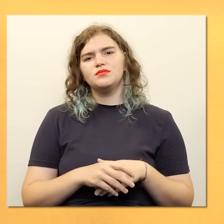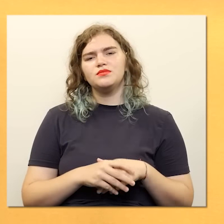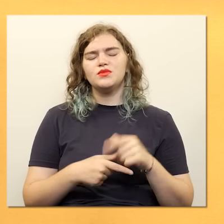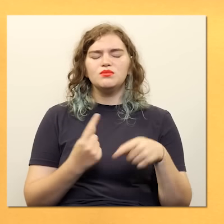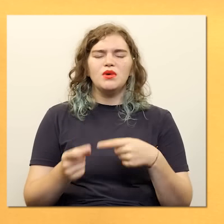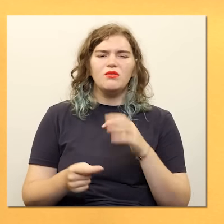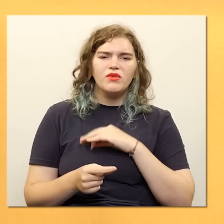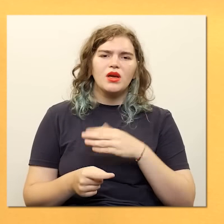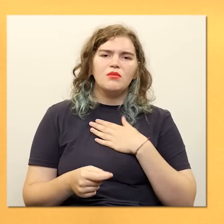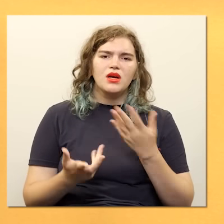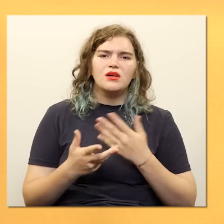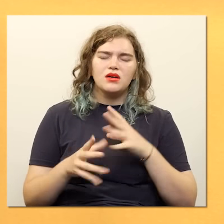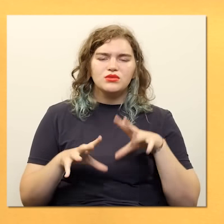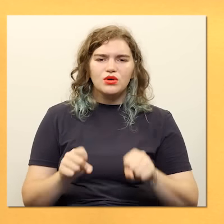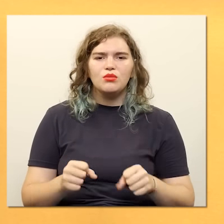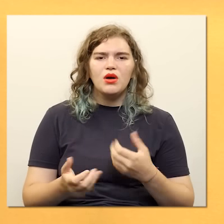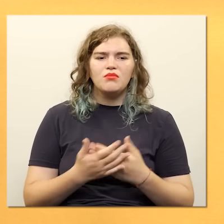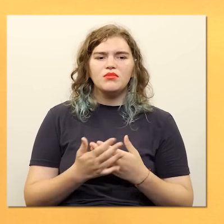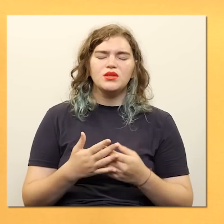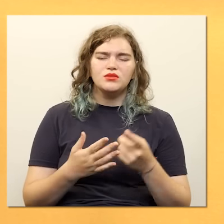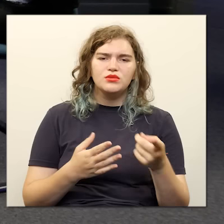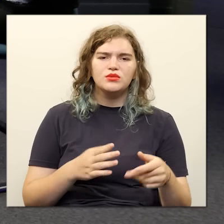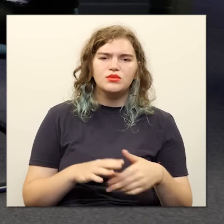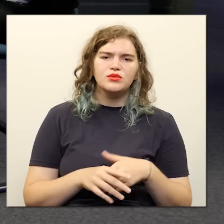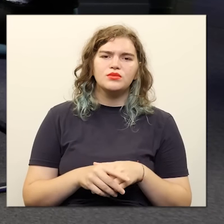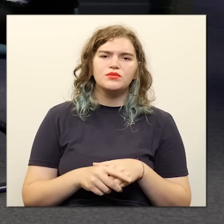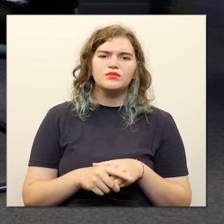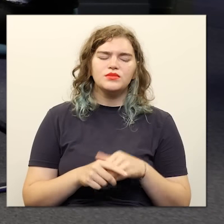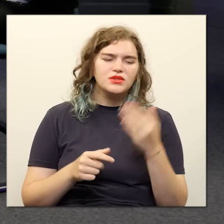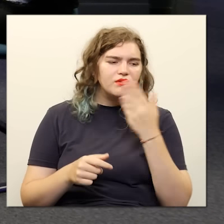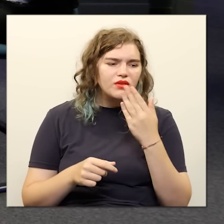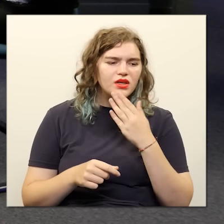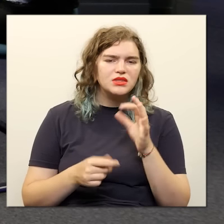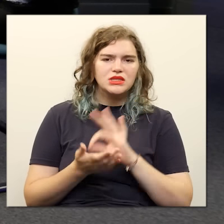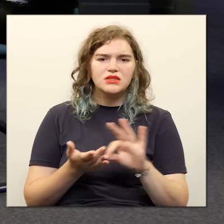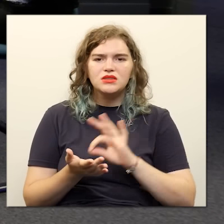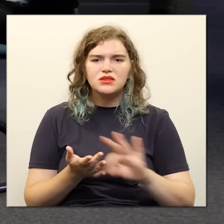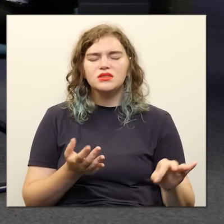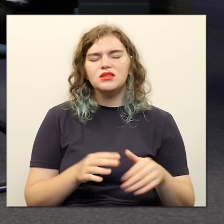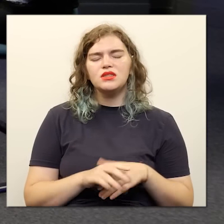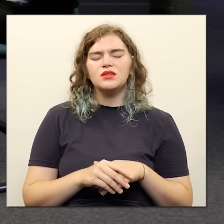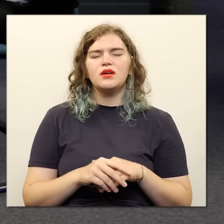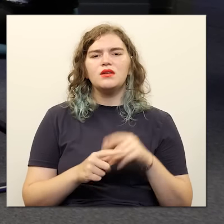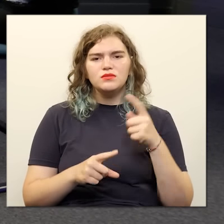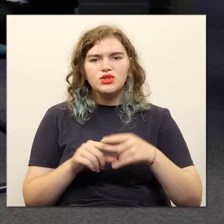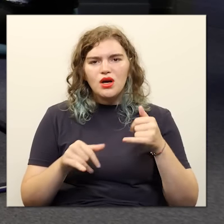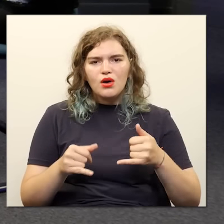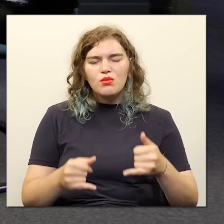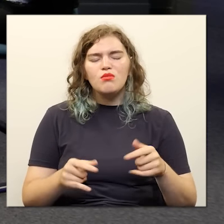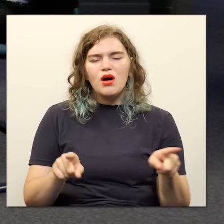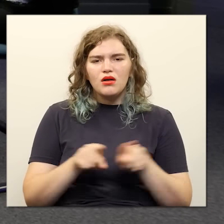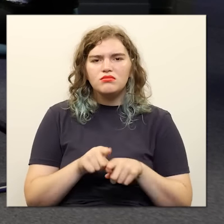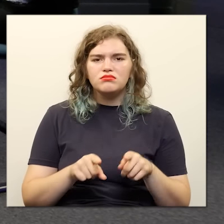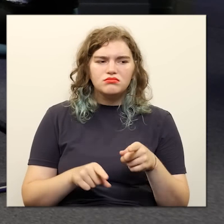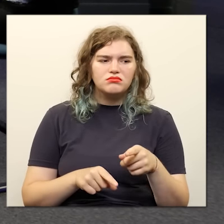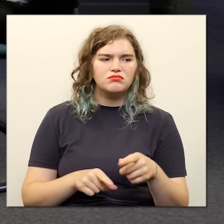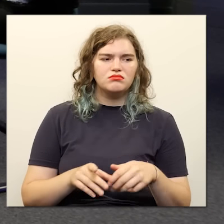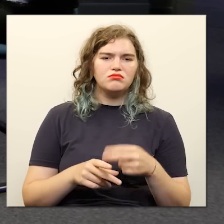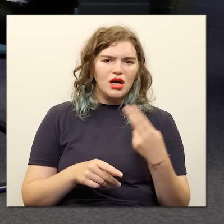Apoi, fiica mea care s-a ocupat de ei să îi învețe să scrie. Și acum mai